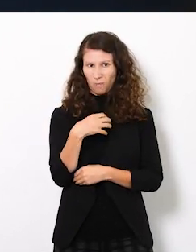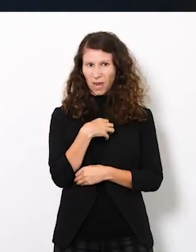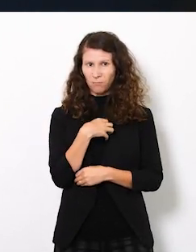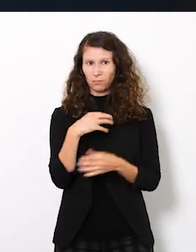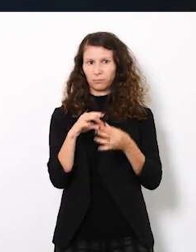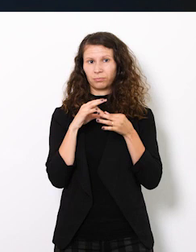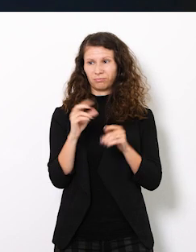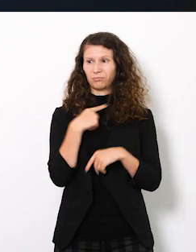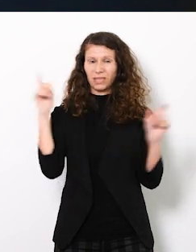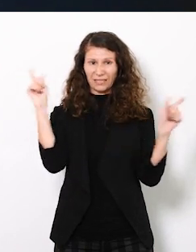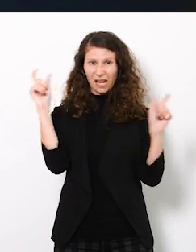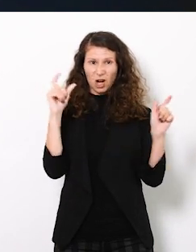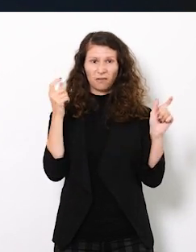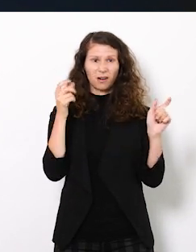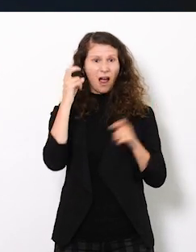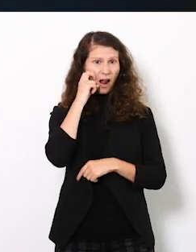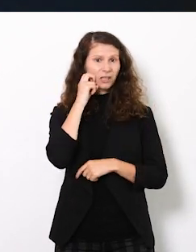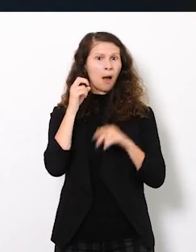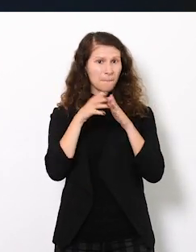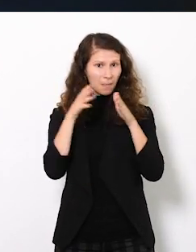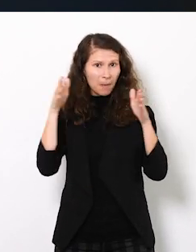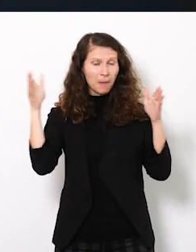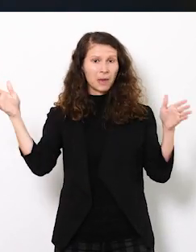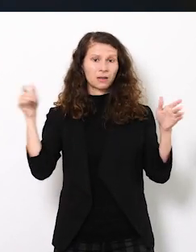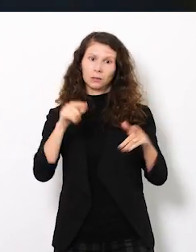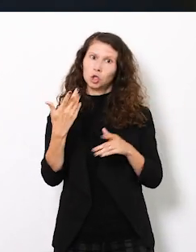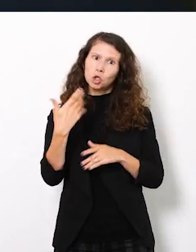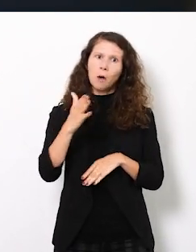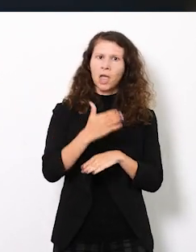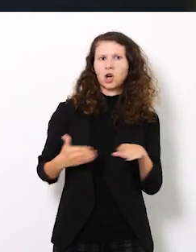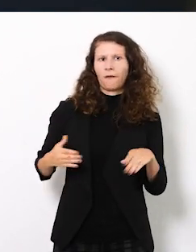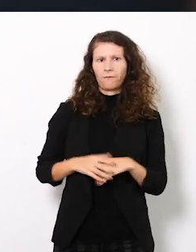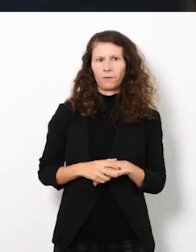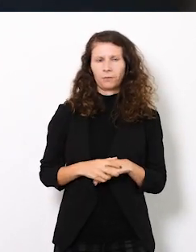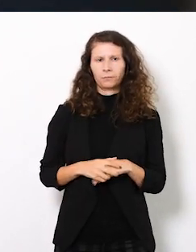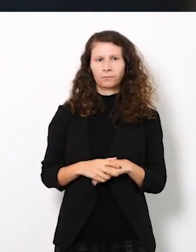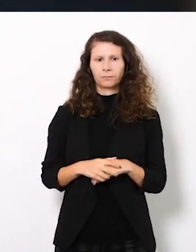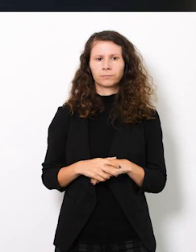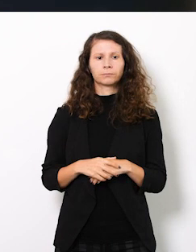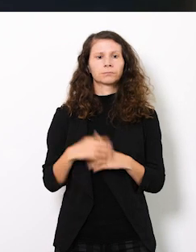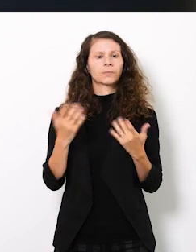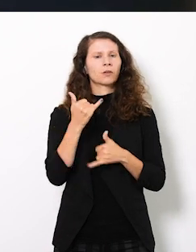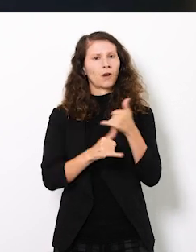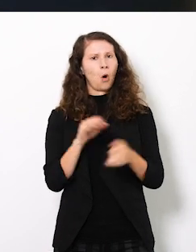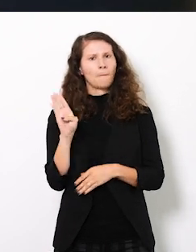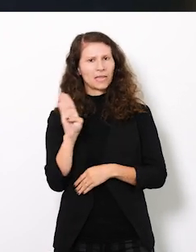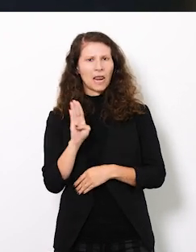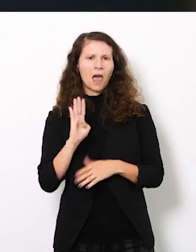einer alternden Gesellschaft zusammenhängt, ja noch verstärken. Und zum Zweiten, Frau Bentele, Sie wissen das